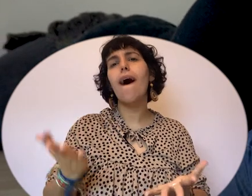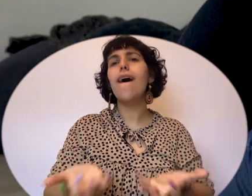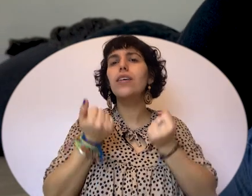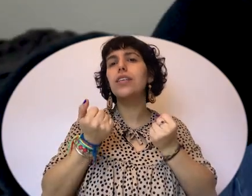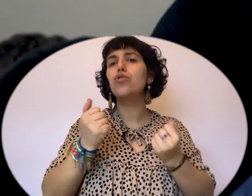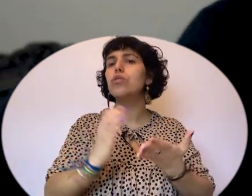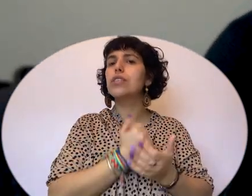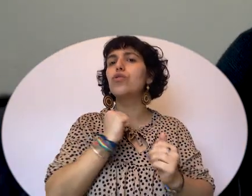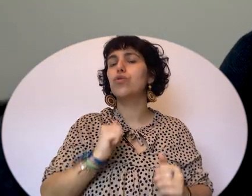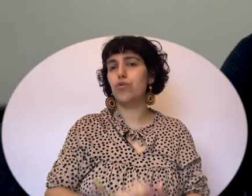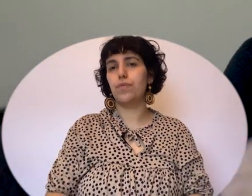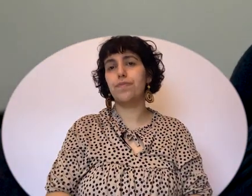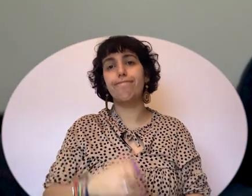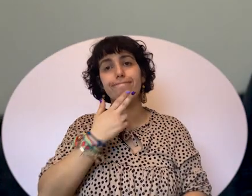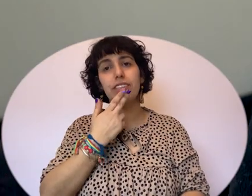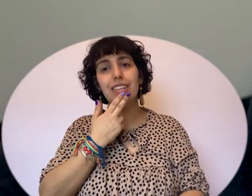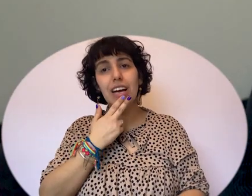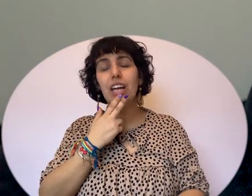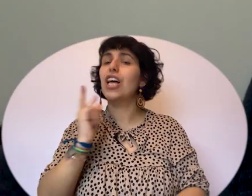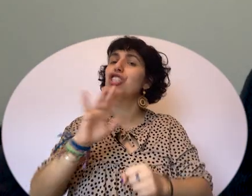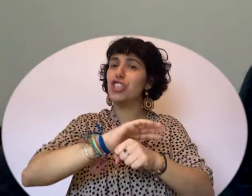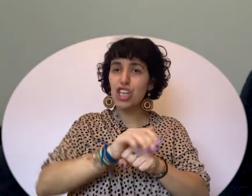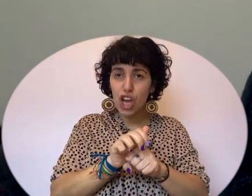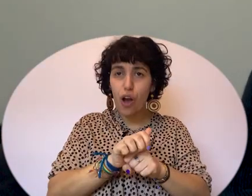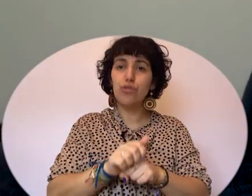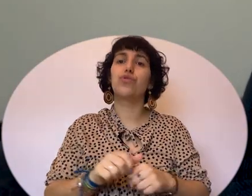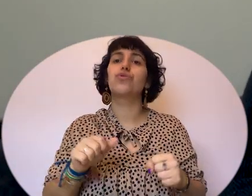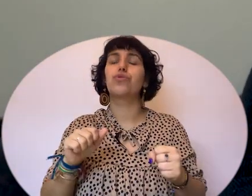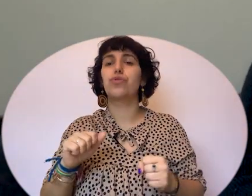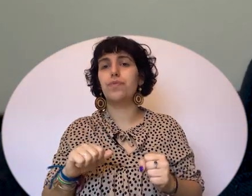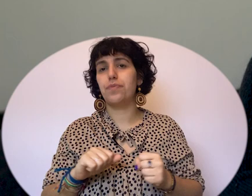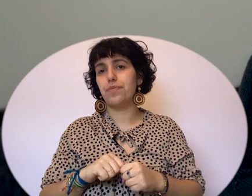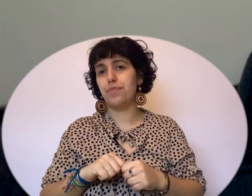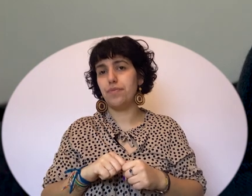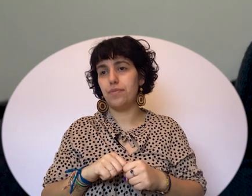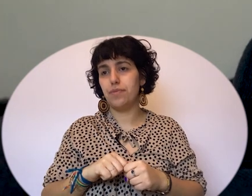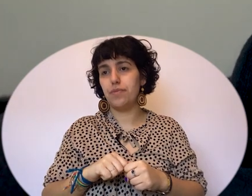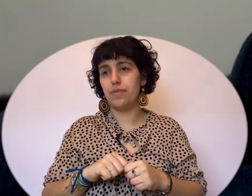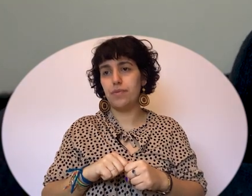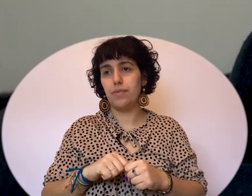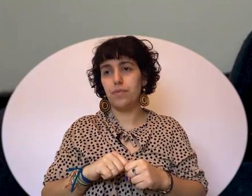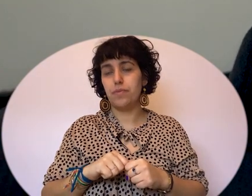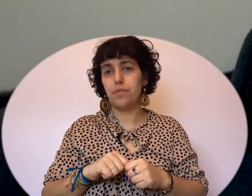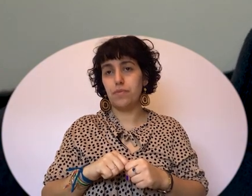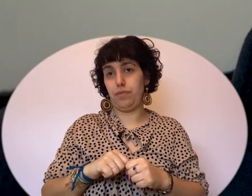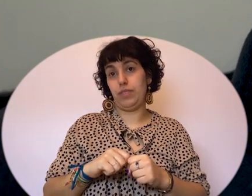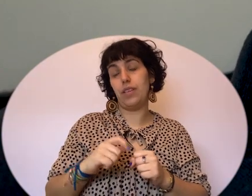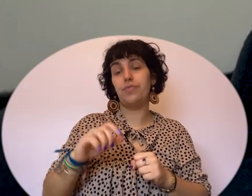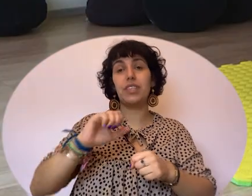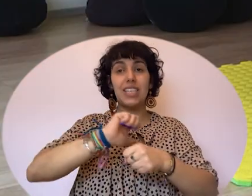özellikle kadınlarda tecavüz saldırısına veya tecavüze maruz kalan Kadınlarda da